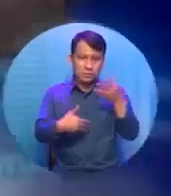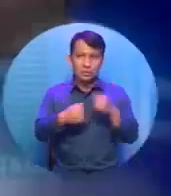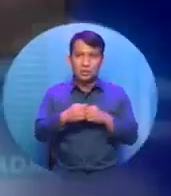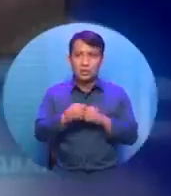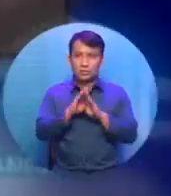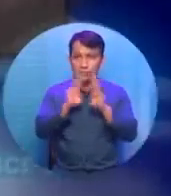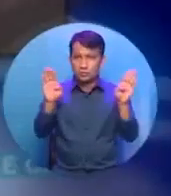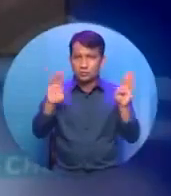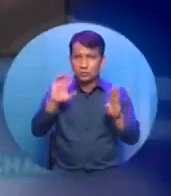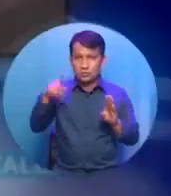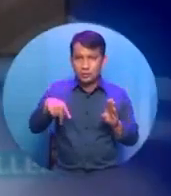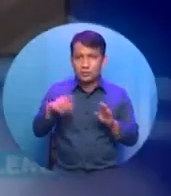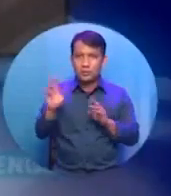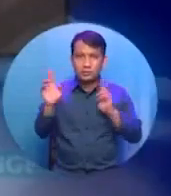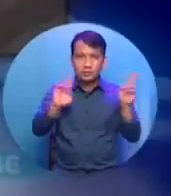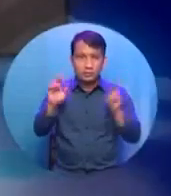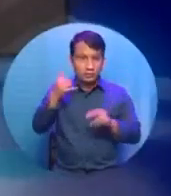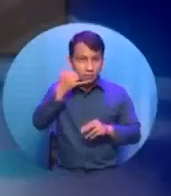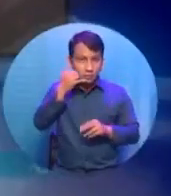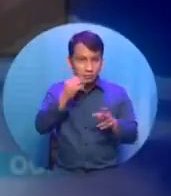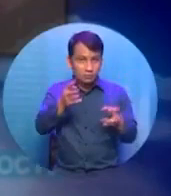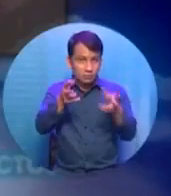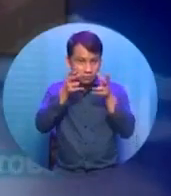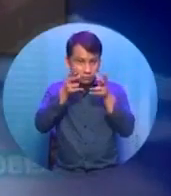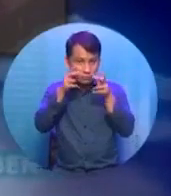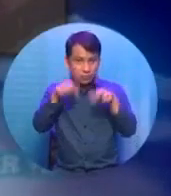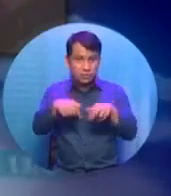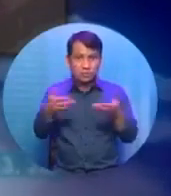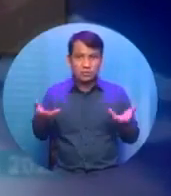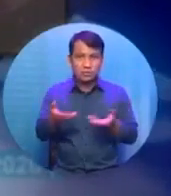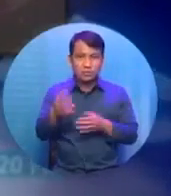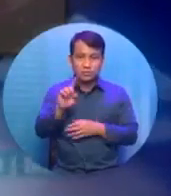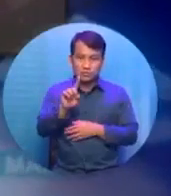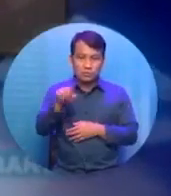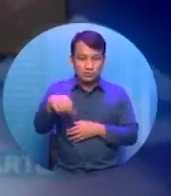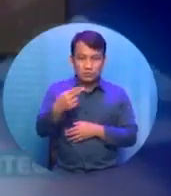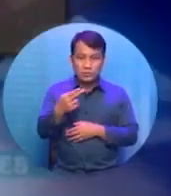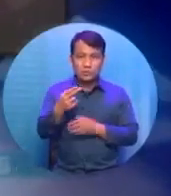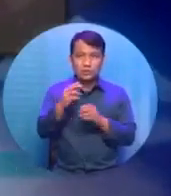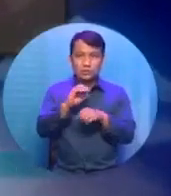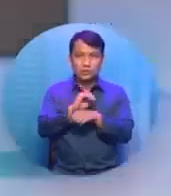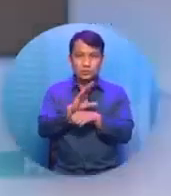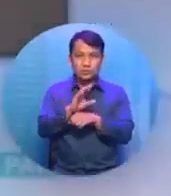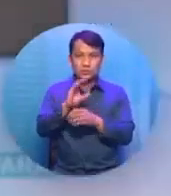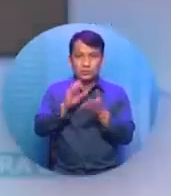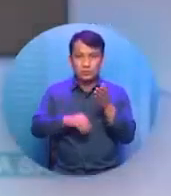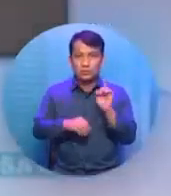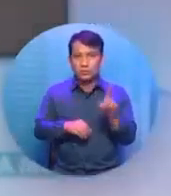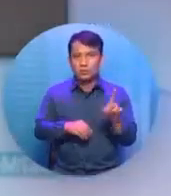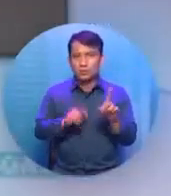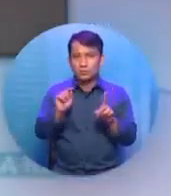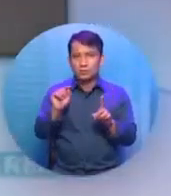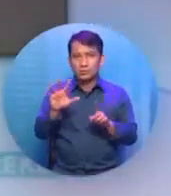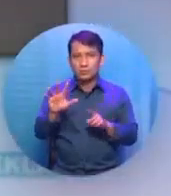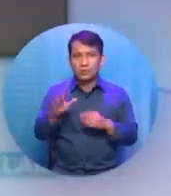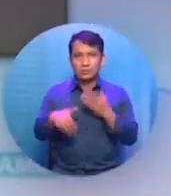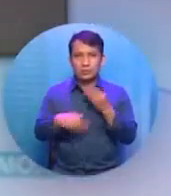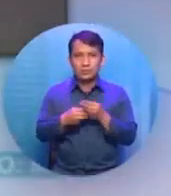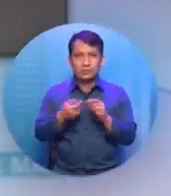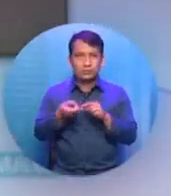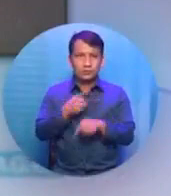Siguraduhin bukas ang inyong cellphone kapag tumuto kayo dito sa Idol in Action sa 1PH Signal Channel 1 at sa TV5